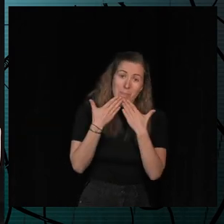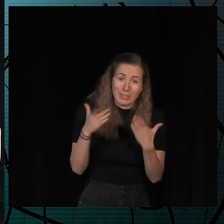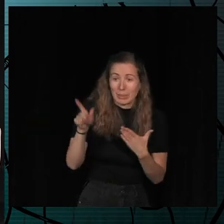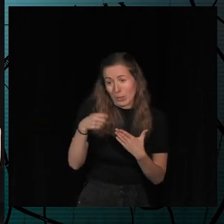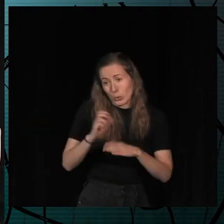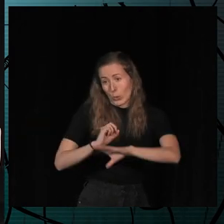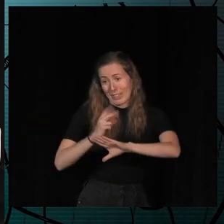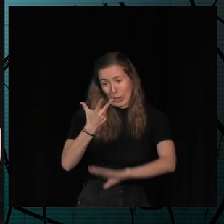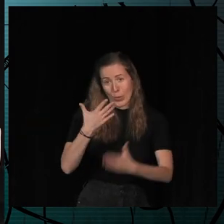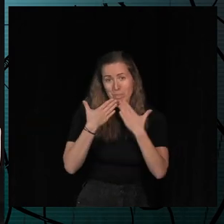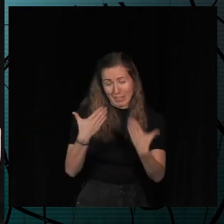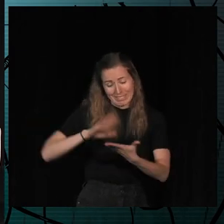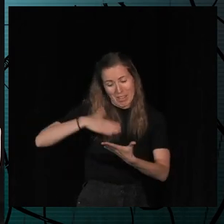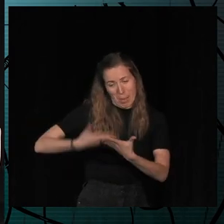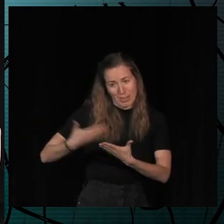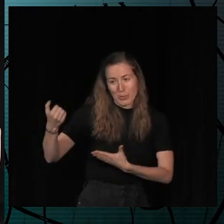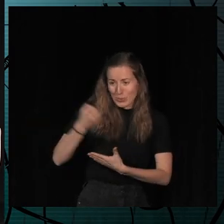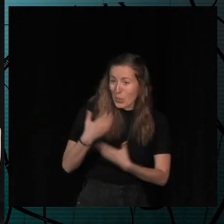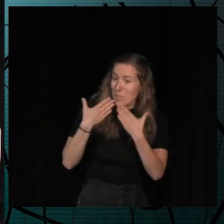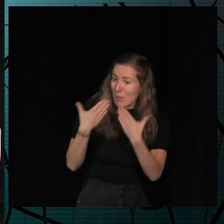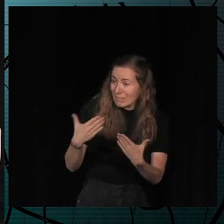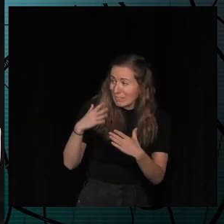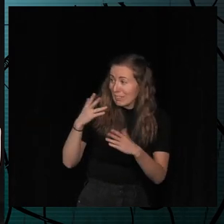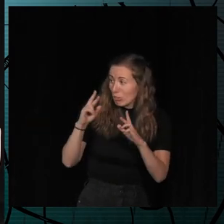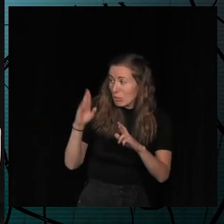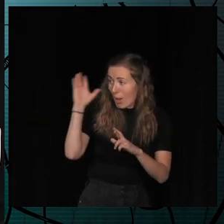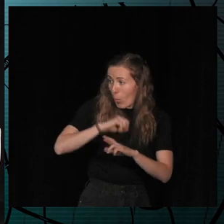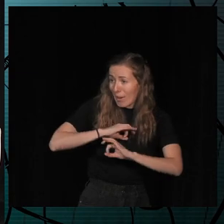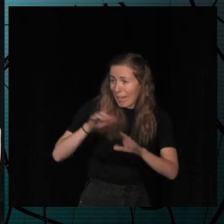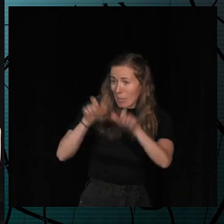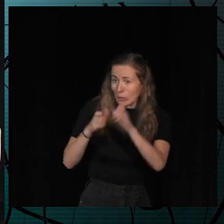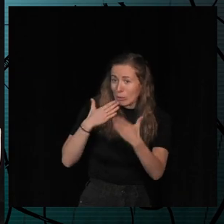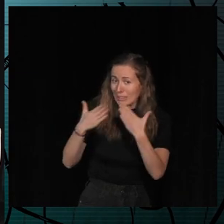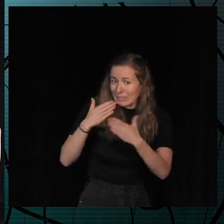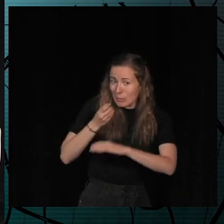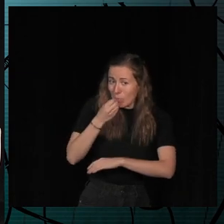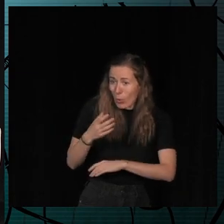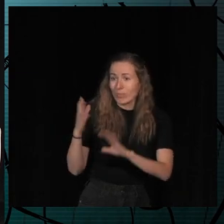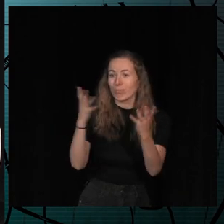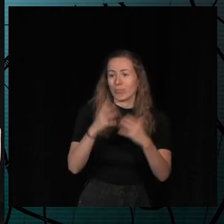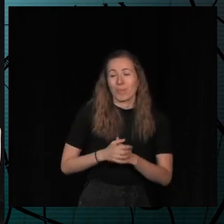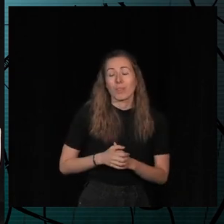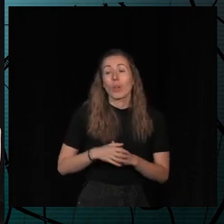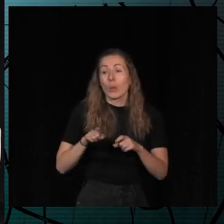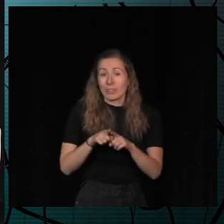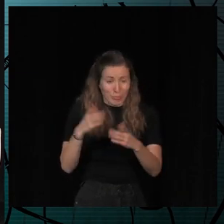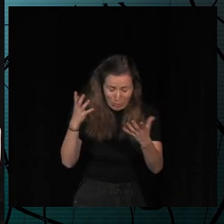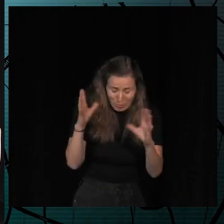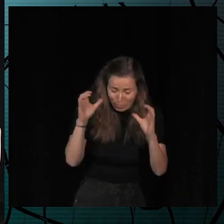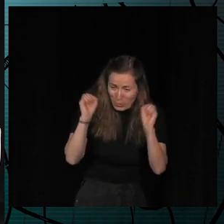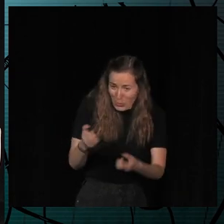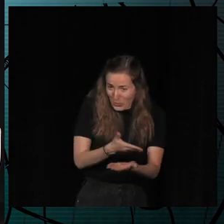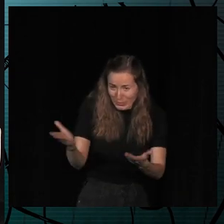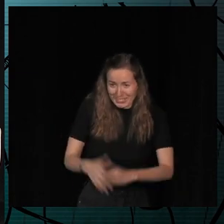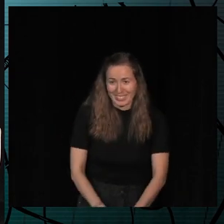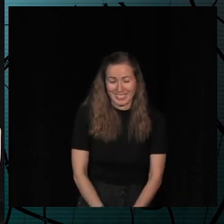bien sûr à trilogue pour l'interprétation j'espère que j'ai oublié personne et surtout je vous invite vite allez-y applaudissez-le